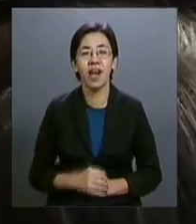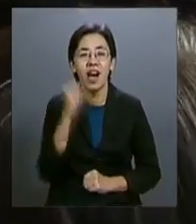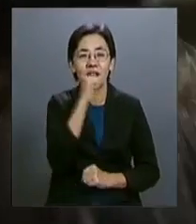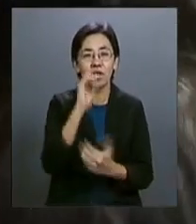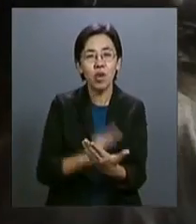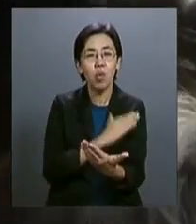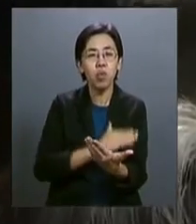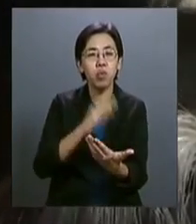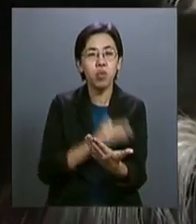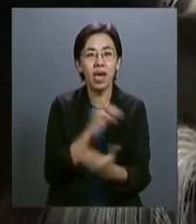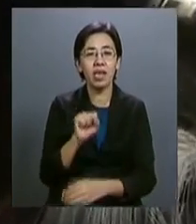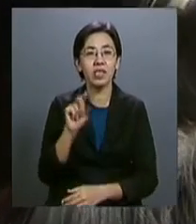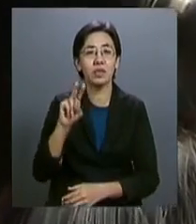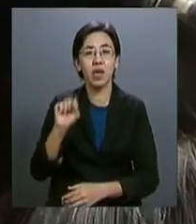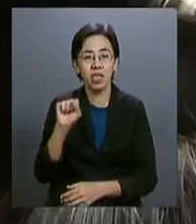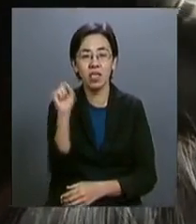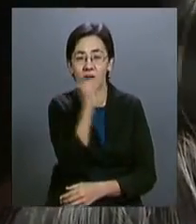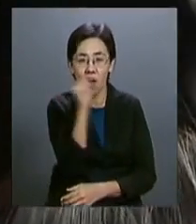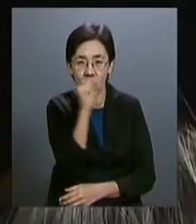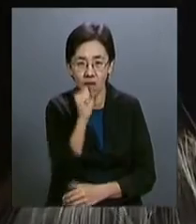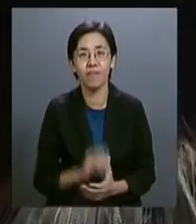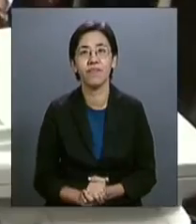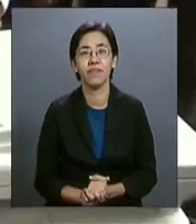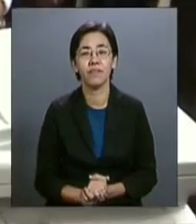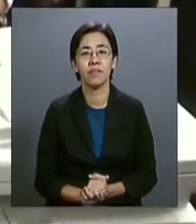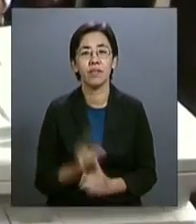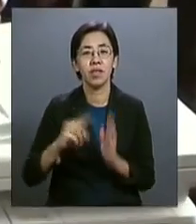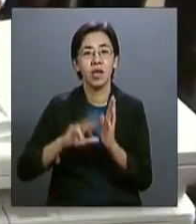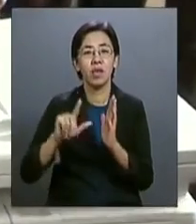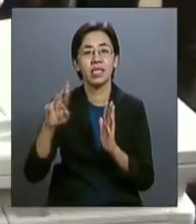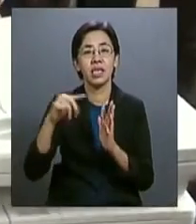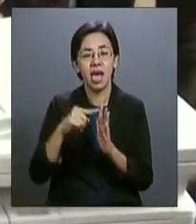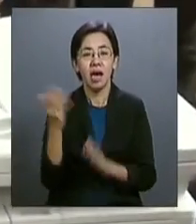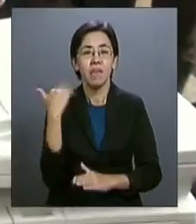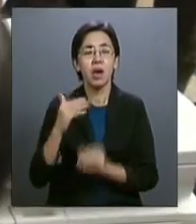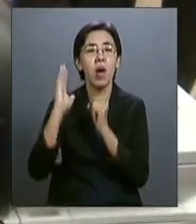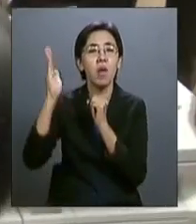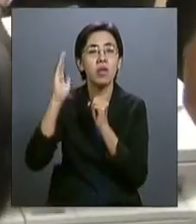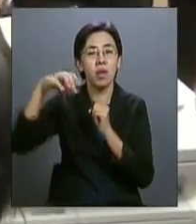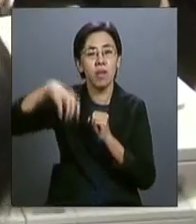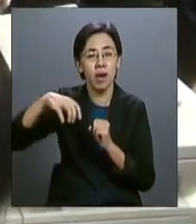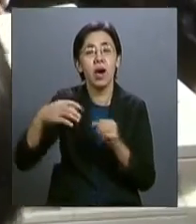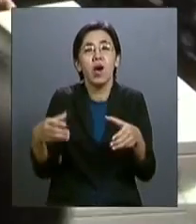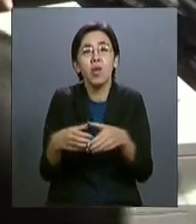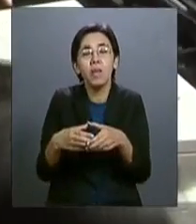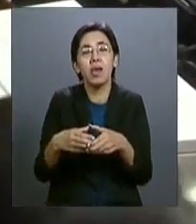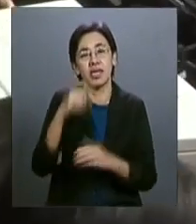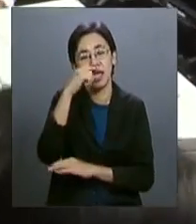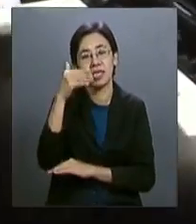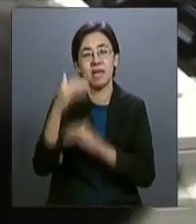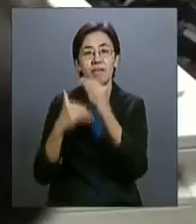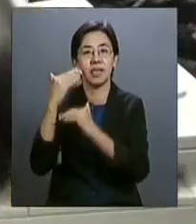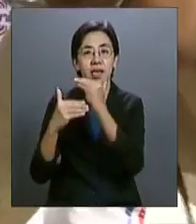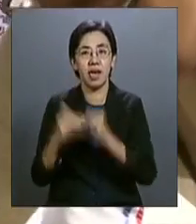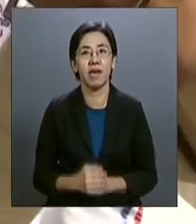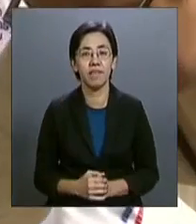ดนตรีคนตาบอด S2Sนายวัชรกันนิกาอดีตโฆษกพรรคชาติไทยพัฒนาที่จะมาเป็นทีมโฆษกของพรรคนี้ค่ะ